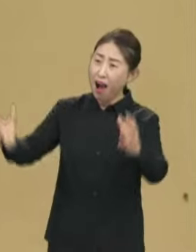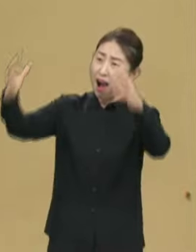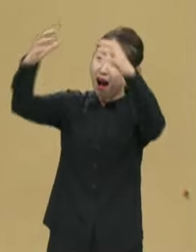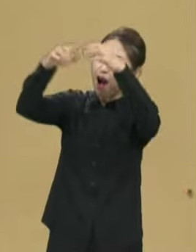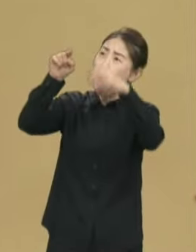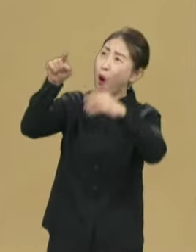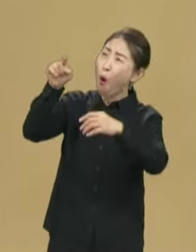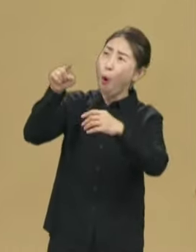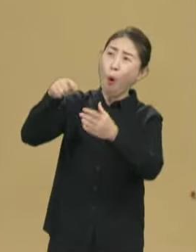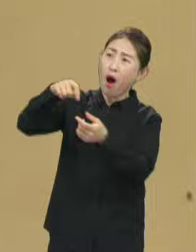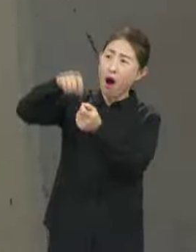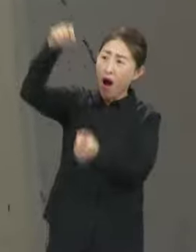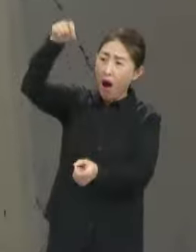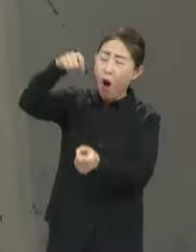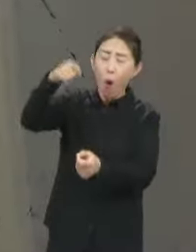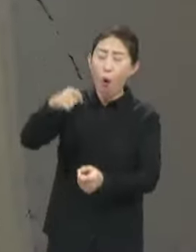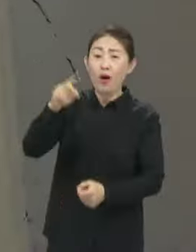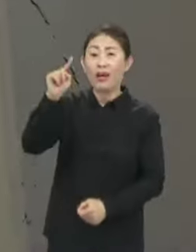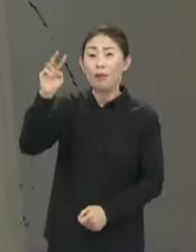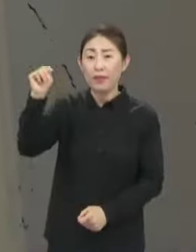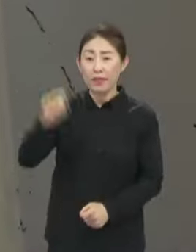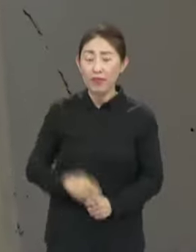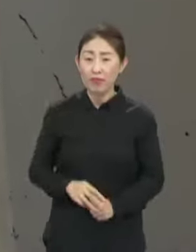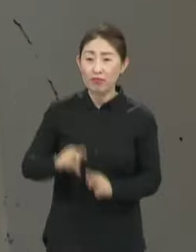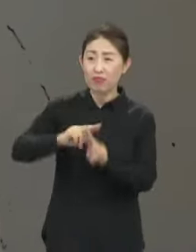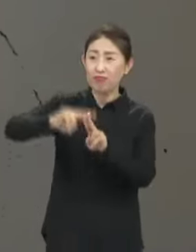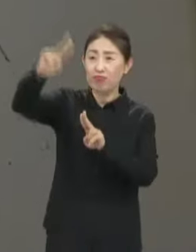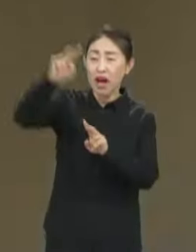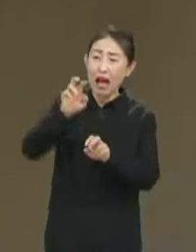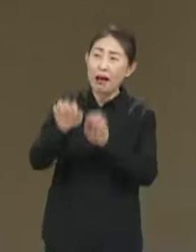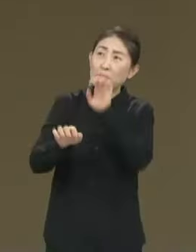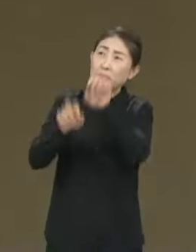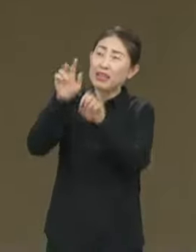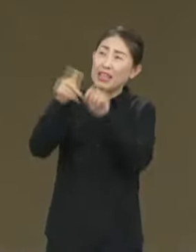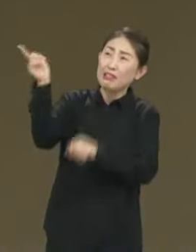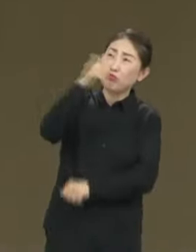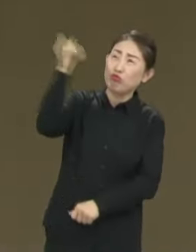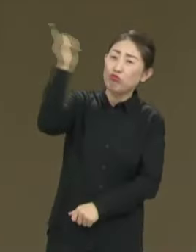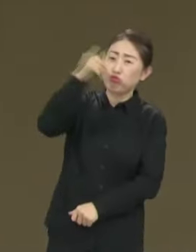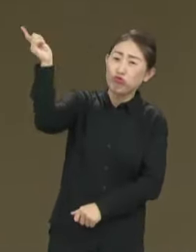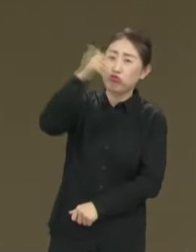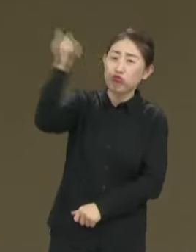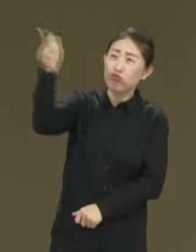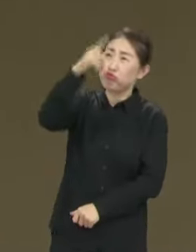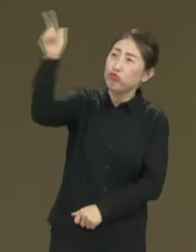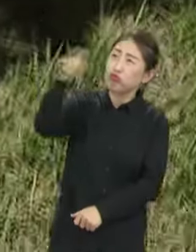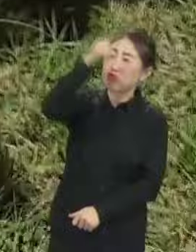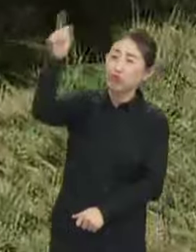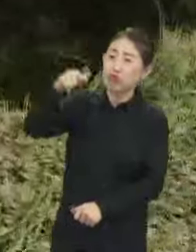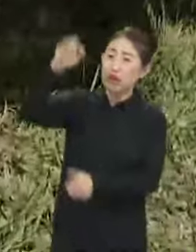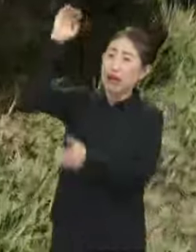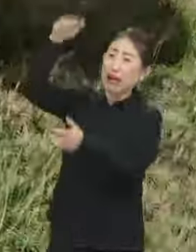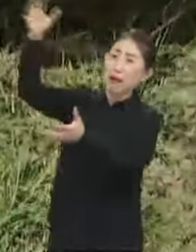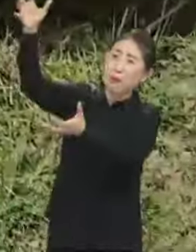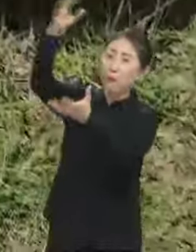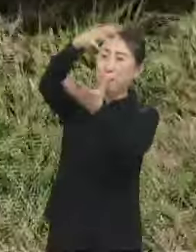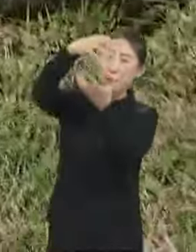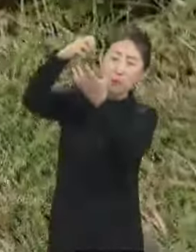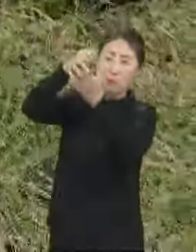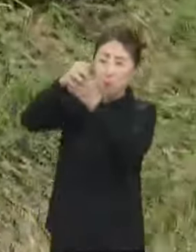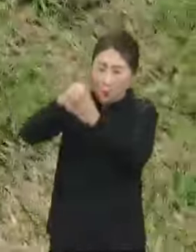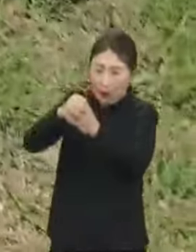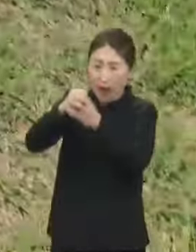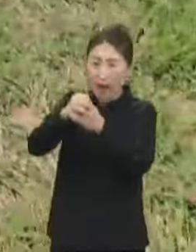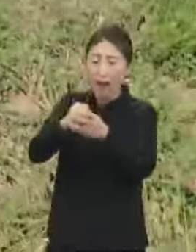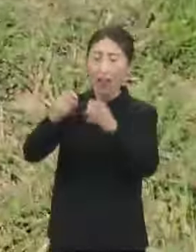달려 있습니다. 사다리를 타고 올라가 살충제를 뿌리며 벌집을 조심스레 떼어냅니다. 말벌 수천 마리가